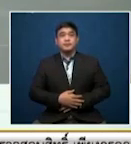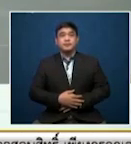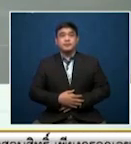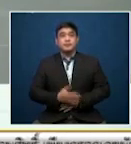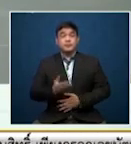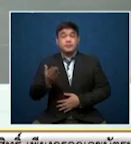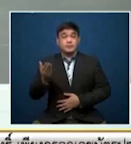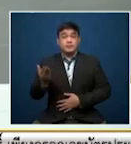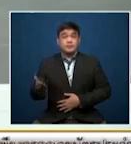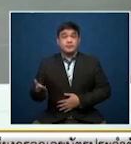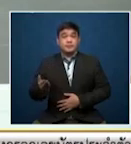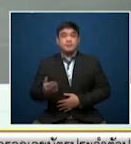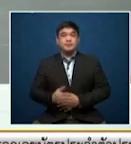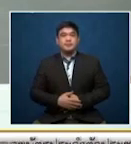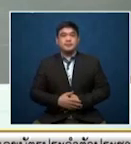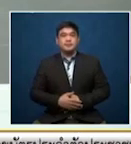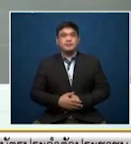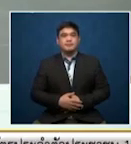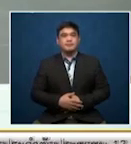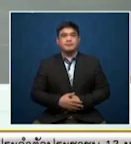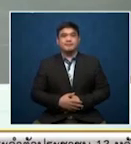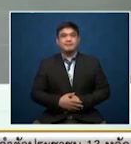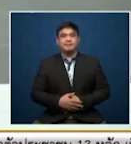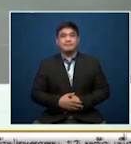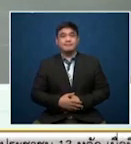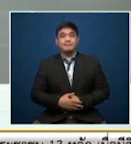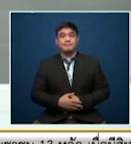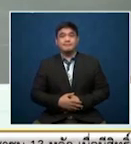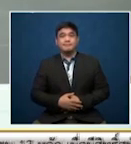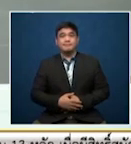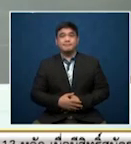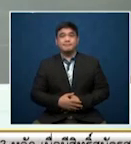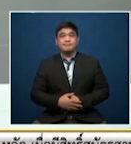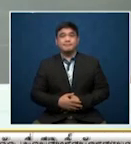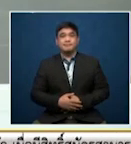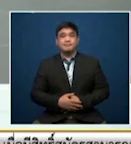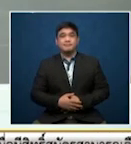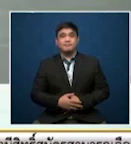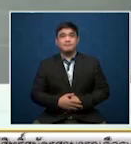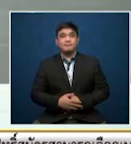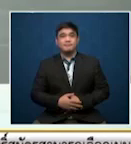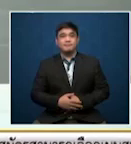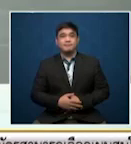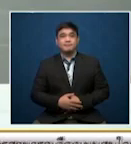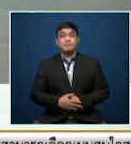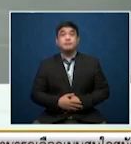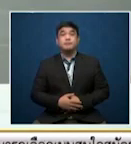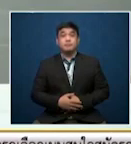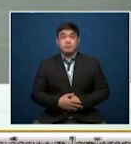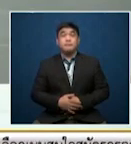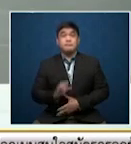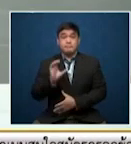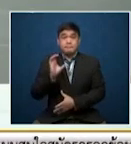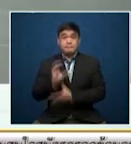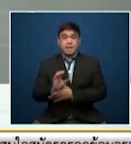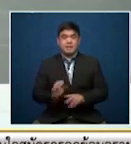จึงเทียบกับการเลือกตั้งส.สที่ต้องใช้งบประมาณ 5พันล้านและต้องใช้งบการเลือกตั้งส.สอีก 5พันล้านดัง